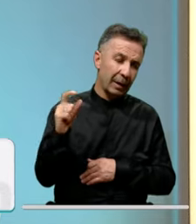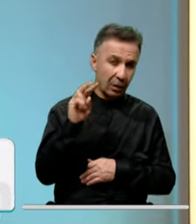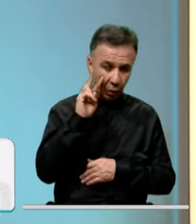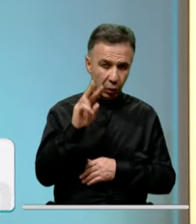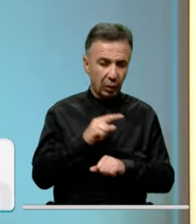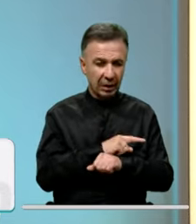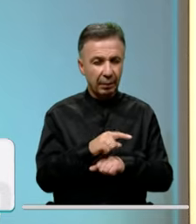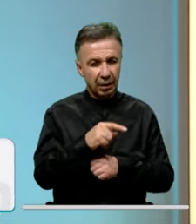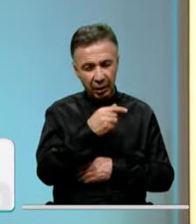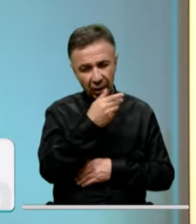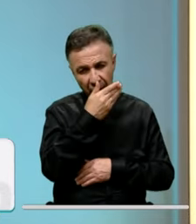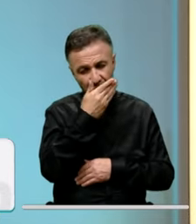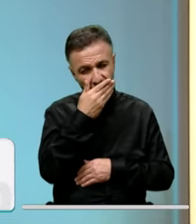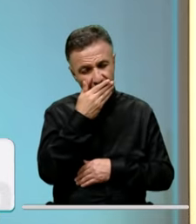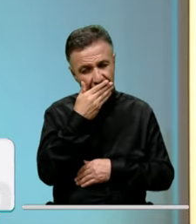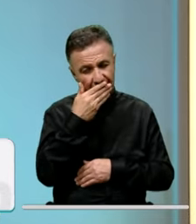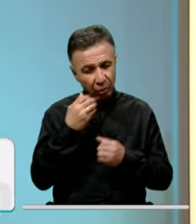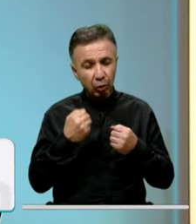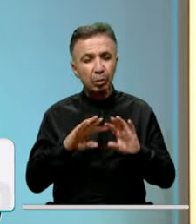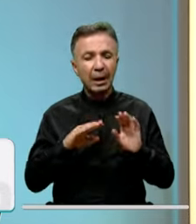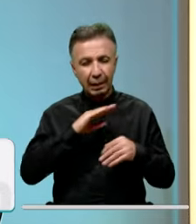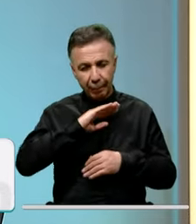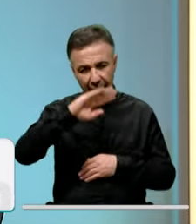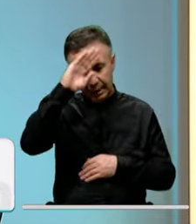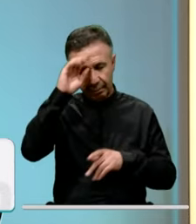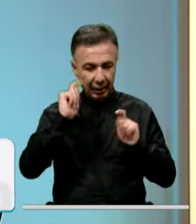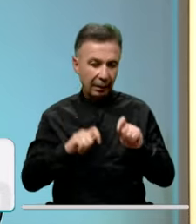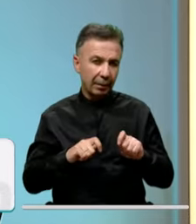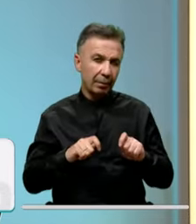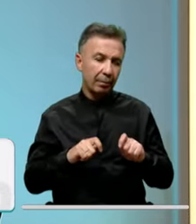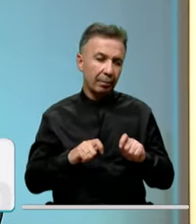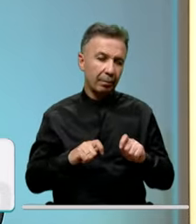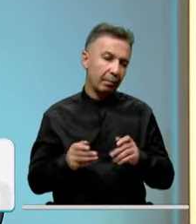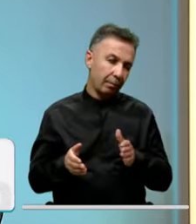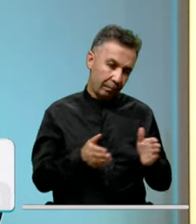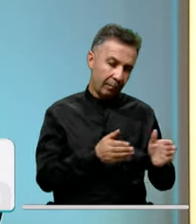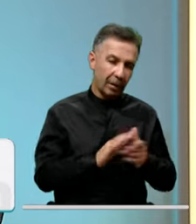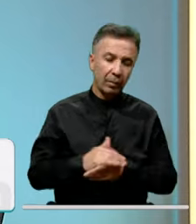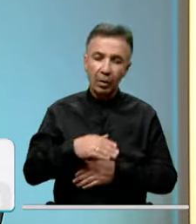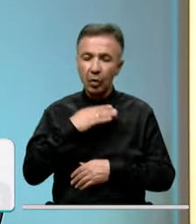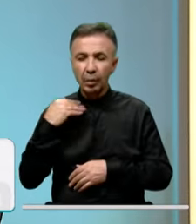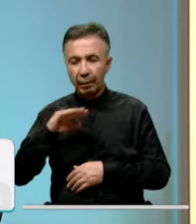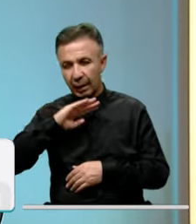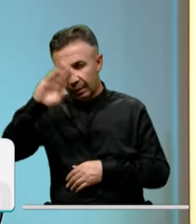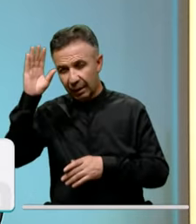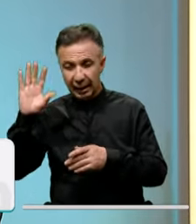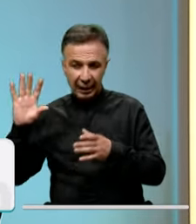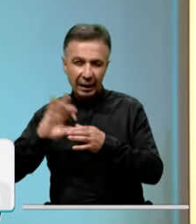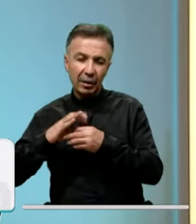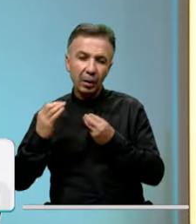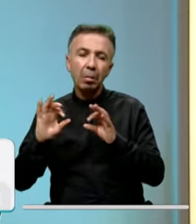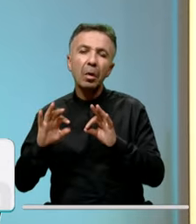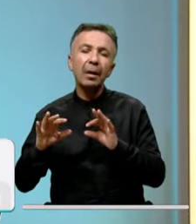da orucu tamamlayın, bayram edin. Bu Ramazan'la ilgili var. Kurban Bayramı ile ilgili olarak böyle